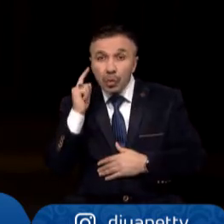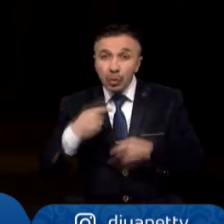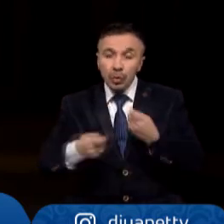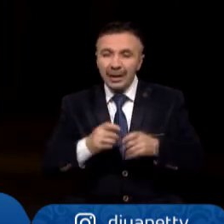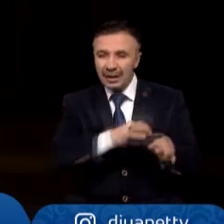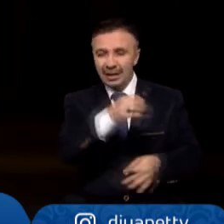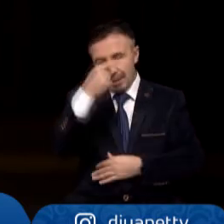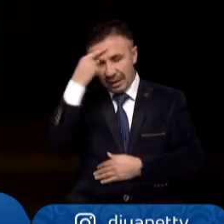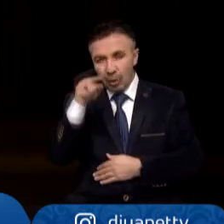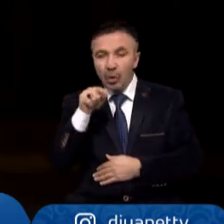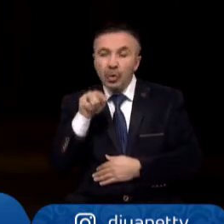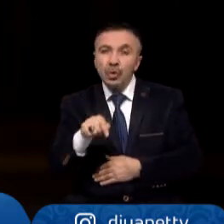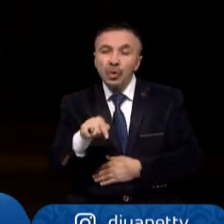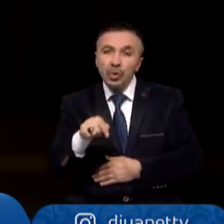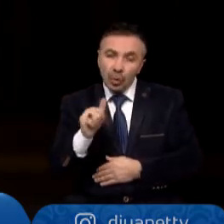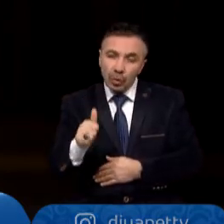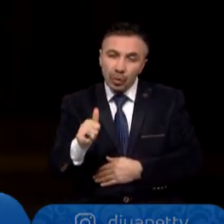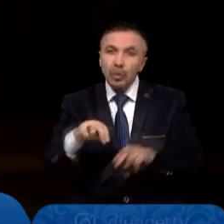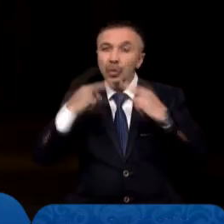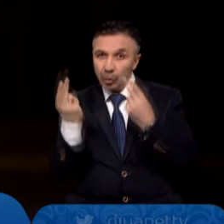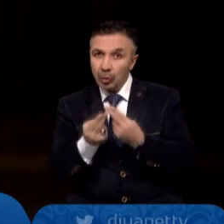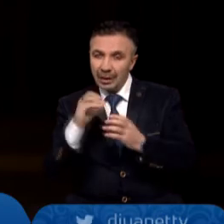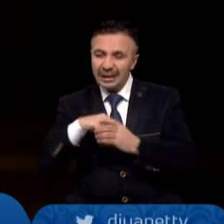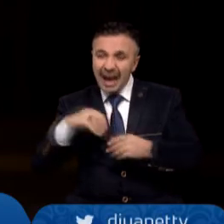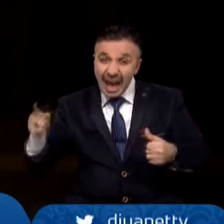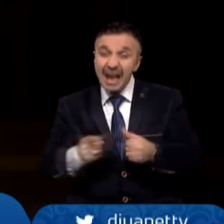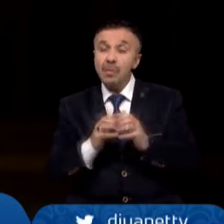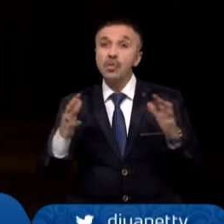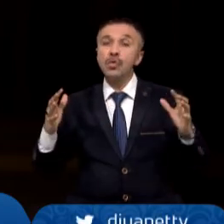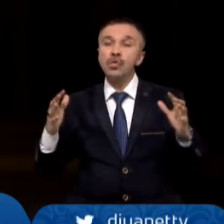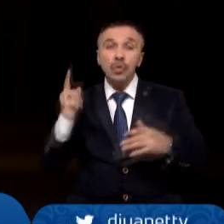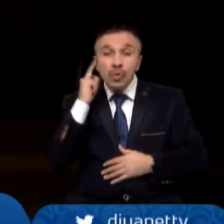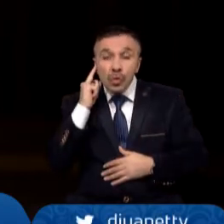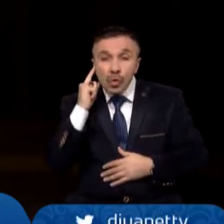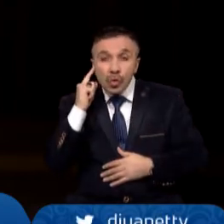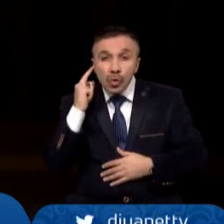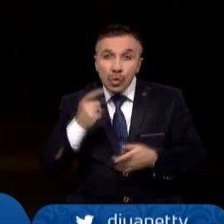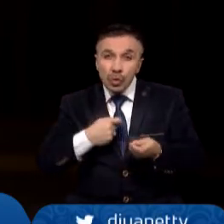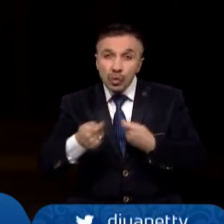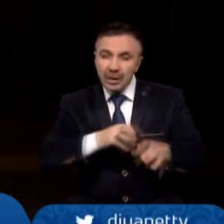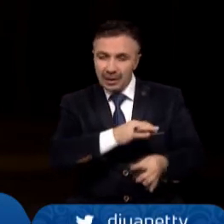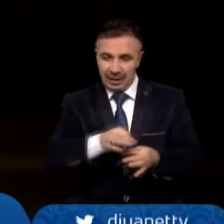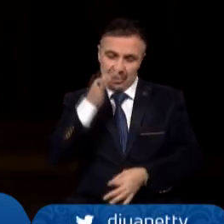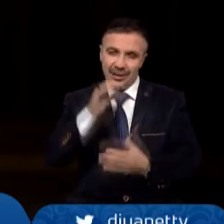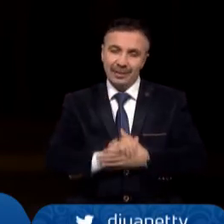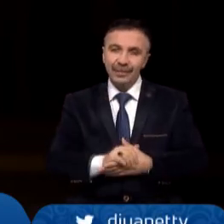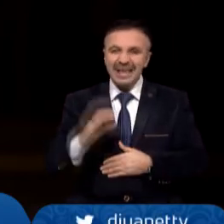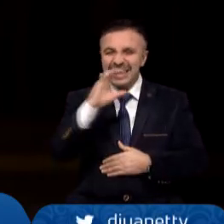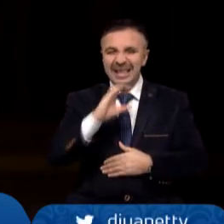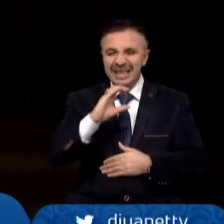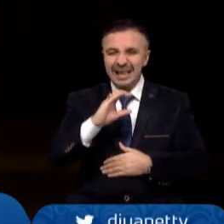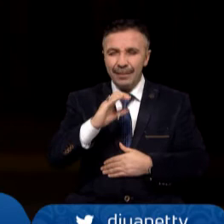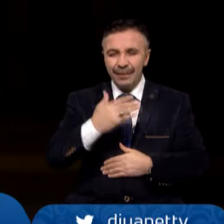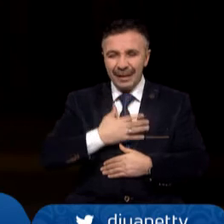o günkü dünyada en büyük tüccarlarından birisidir bu İslam'dan önce vefat